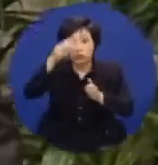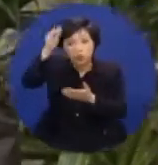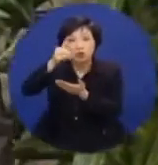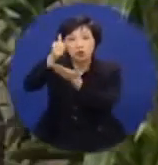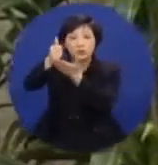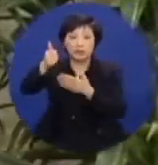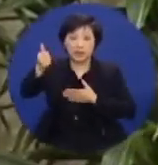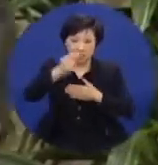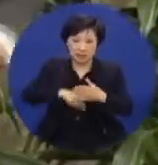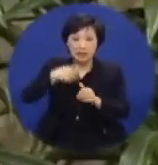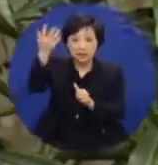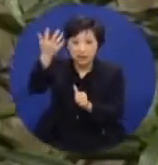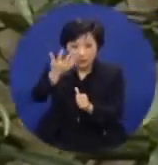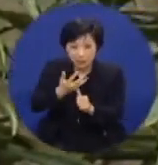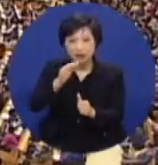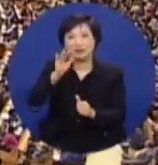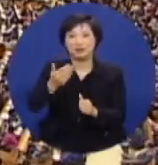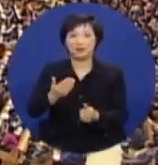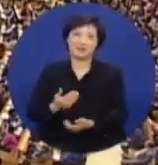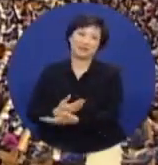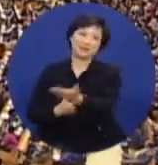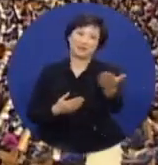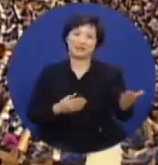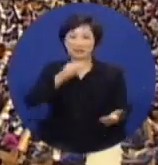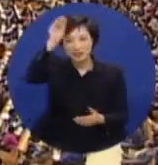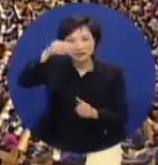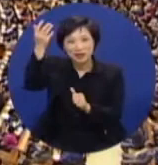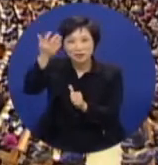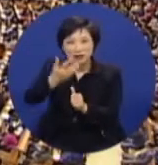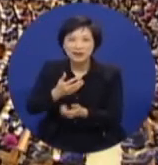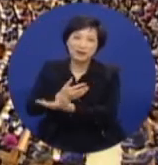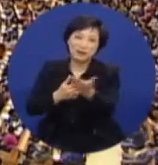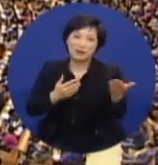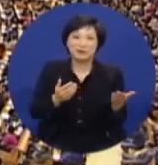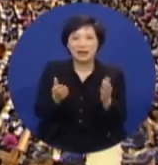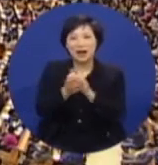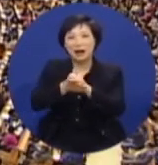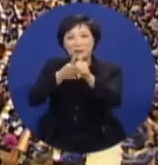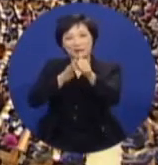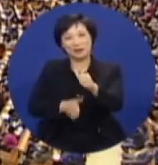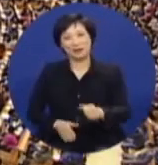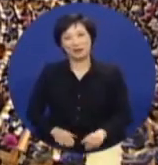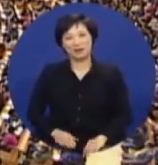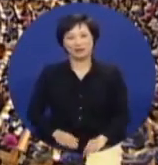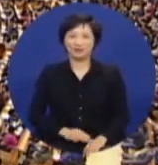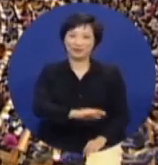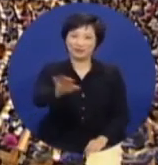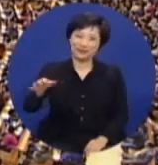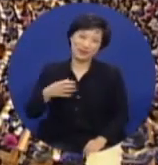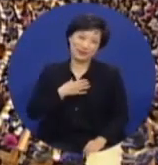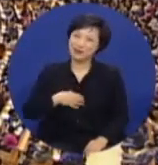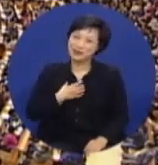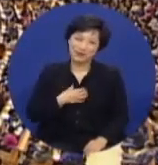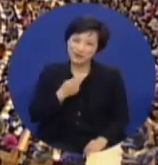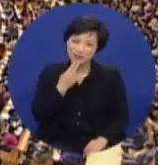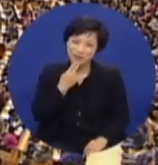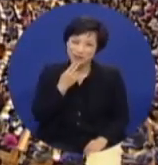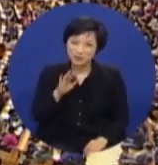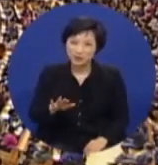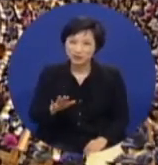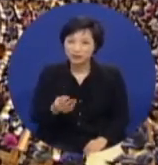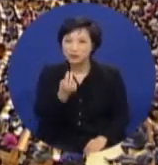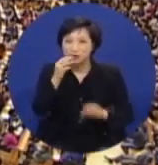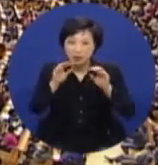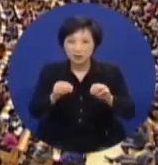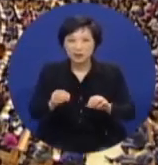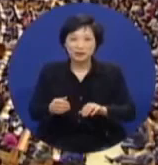성령 받으신분 함에 남 시라 에 아무 걱정 없어 오늘 주고도 아 너가 업종